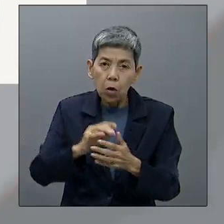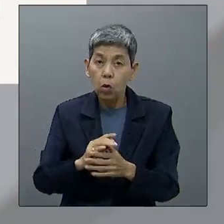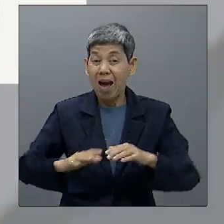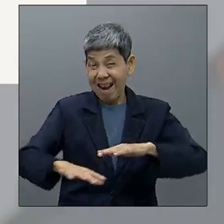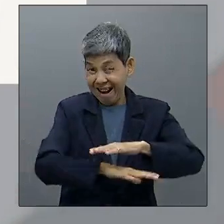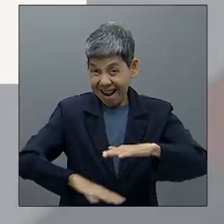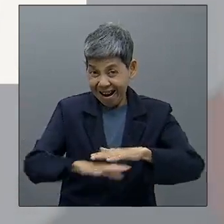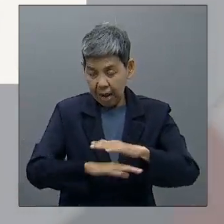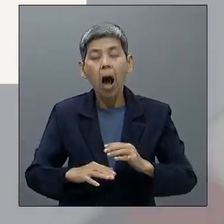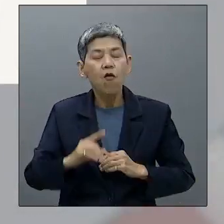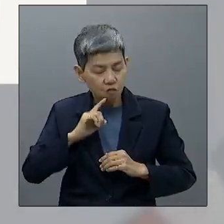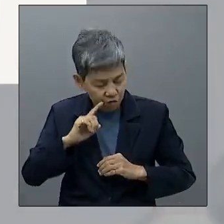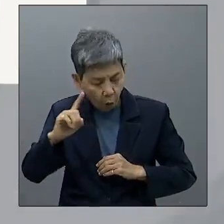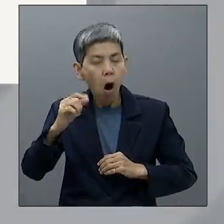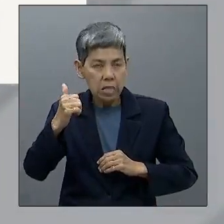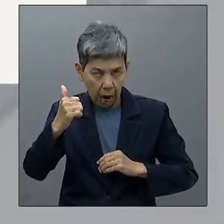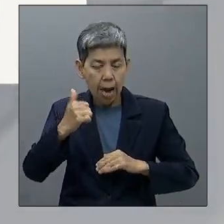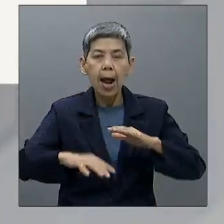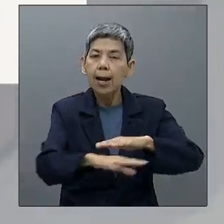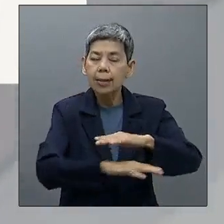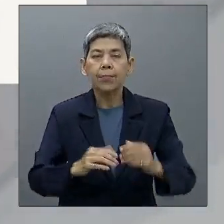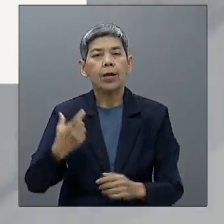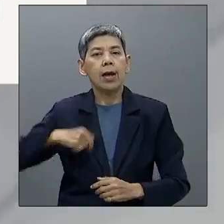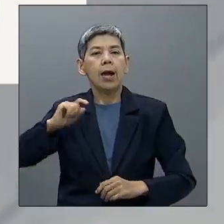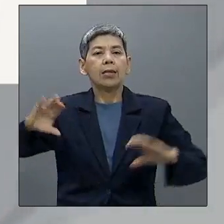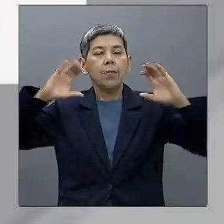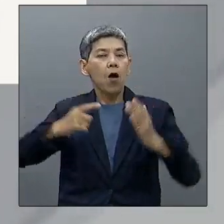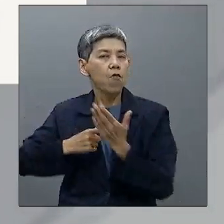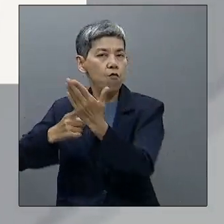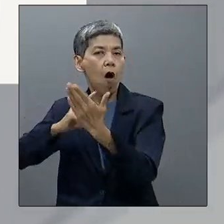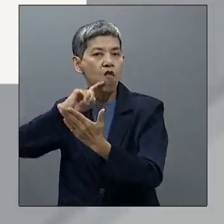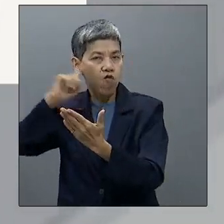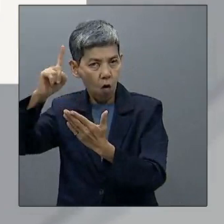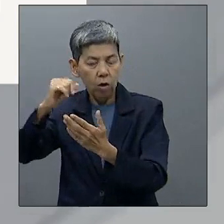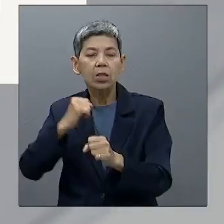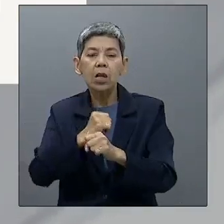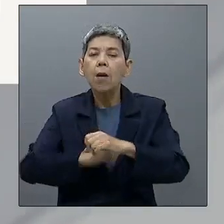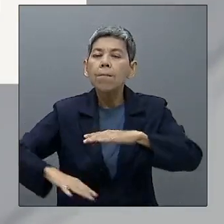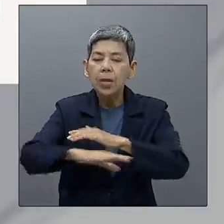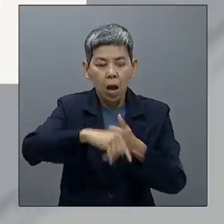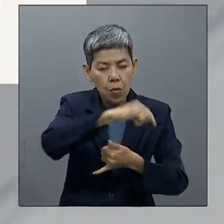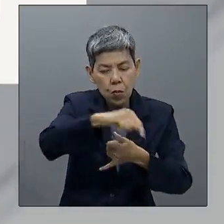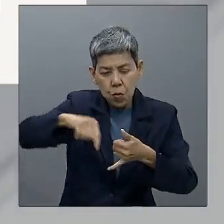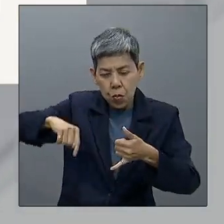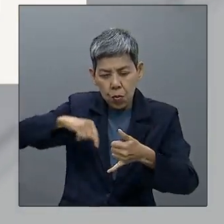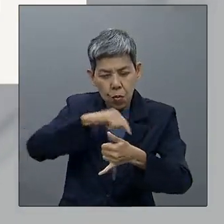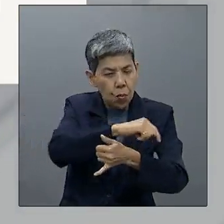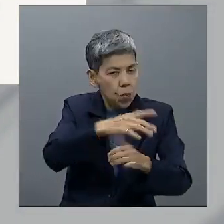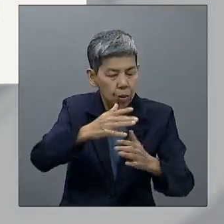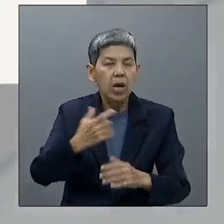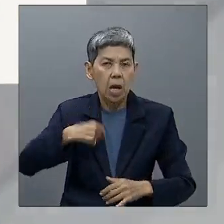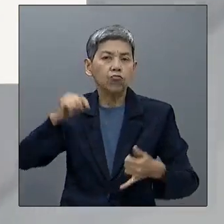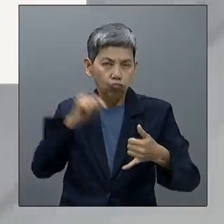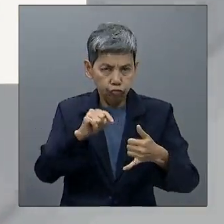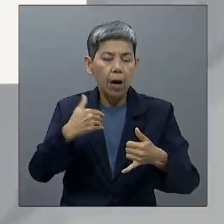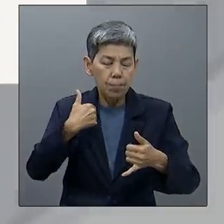หลักฐานมันพอฟ้องได้เนี่ยนะครับพนักงานในการก็ยื่นฟ้องแล้วเราก็เคยใช้แต่พยานแวดล้อมซึ่งไม่มีประจักษ์พยานศาลก็เคยลงโทษมา